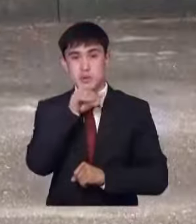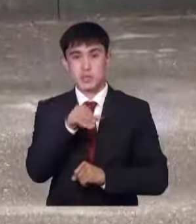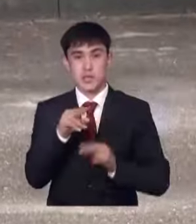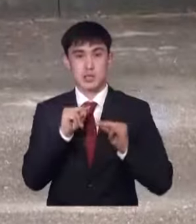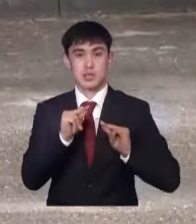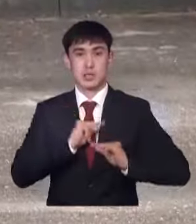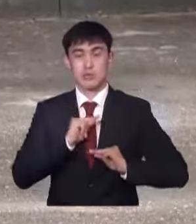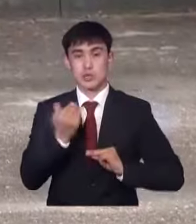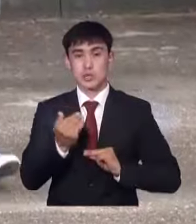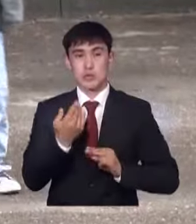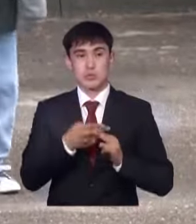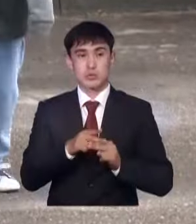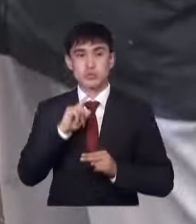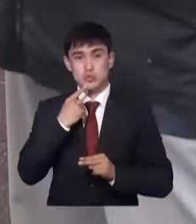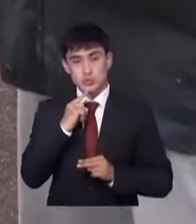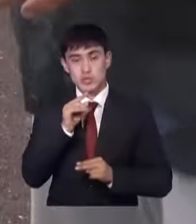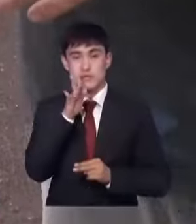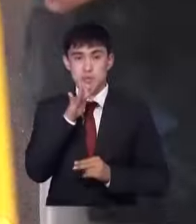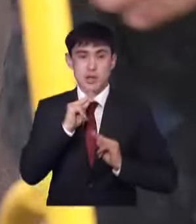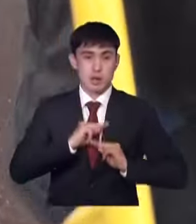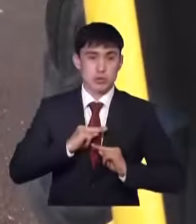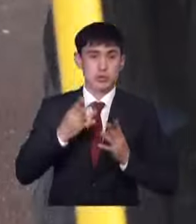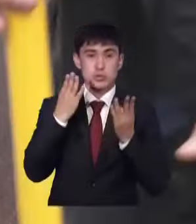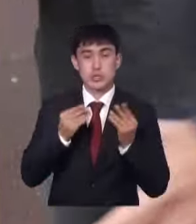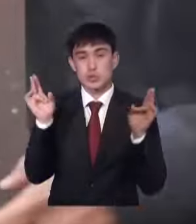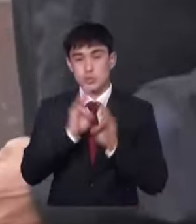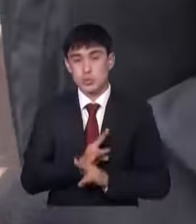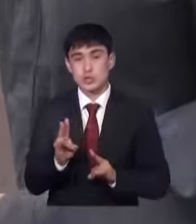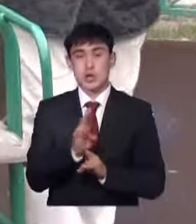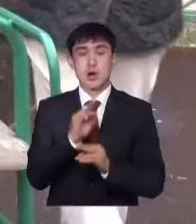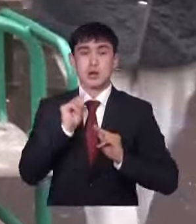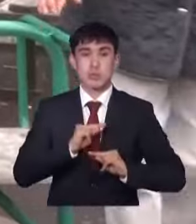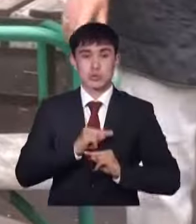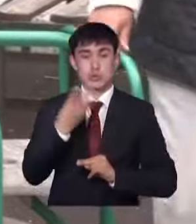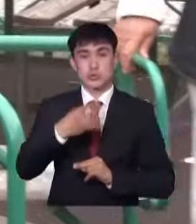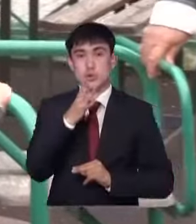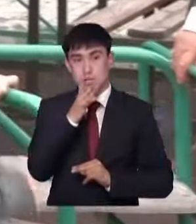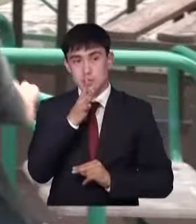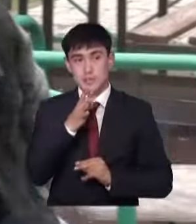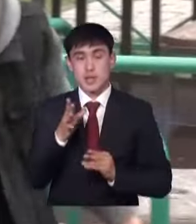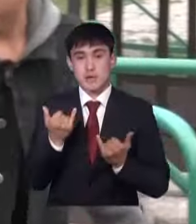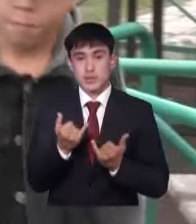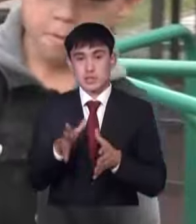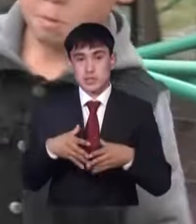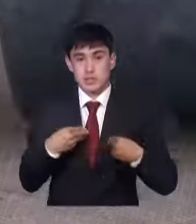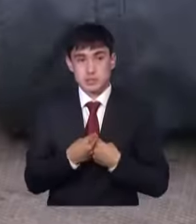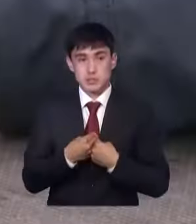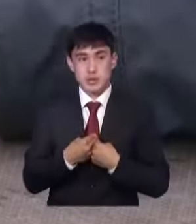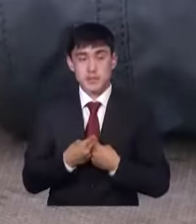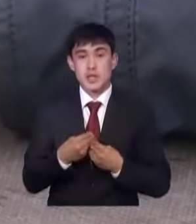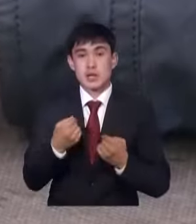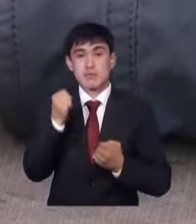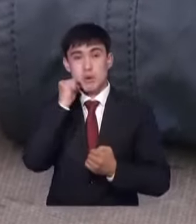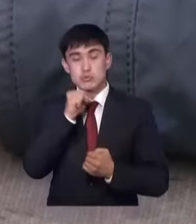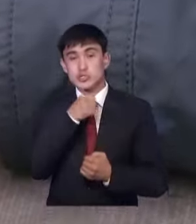адал болды. Сын сәттерде сынбай, күн түндемей 40 жыл жұмыс істеді. Мамандығын мақтанышым дейтін отбасы бүгінде ақшашты ата жеге